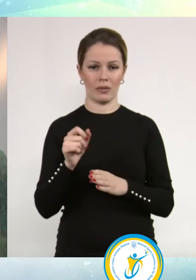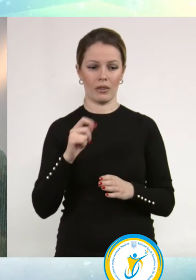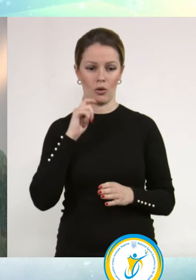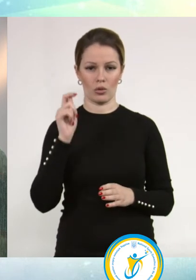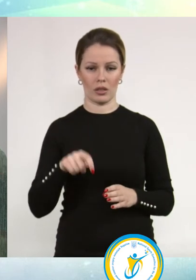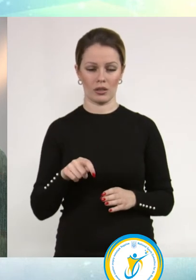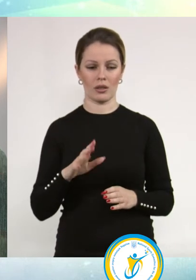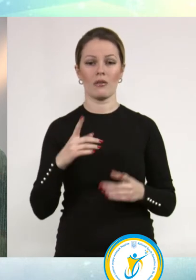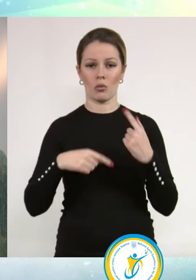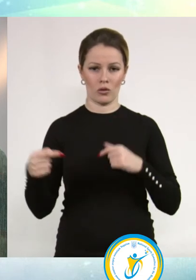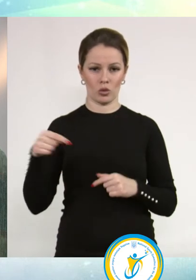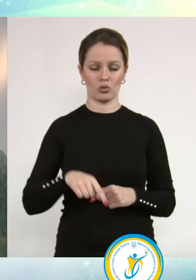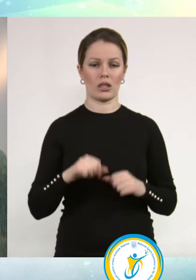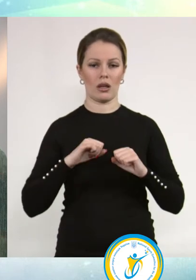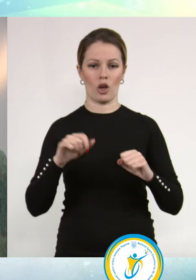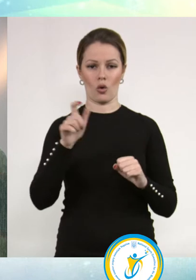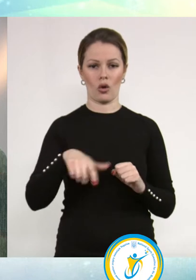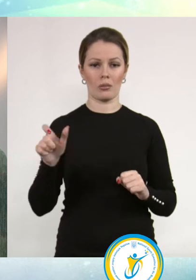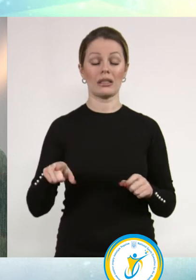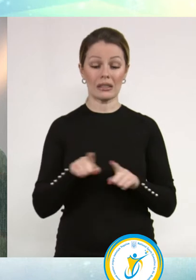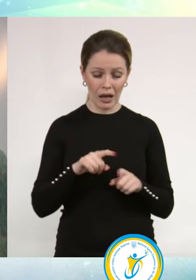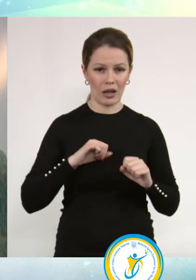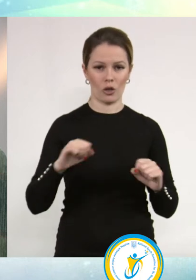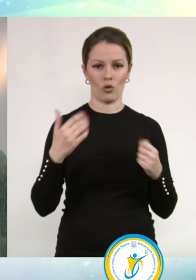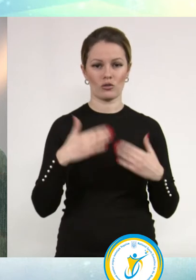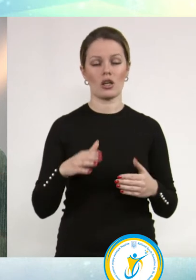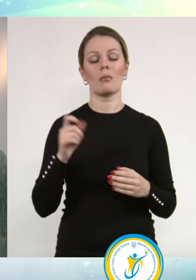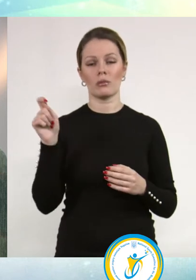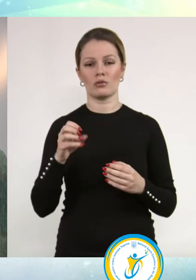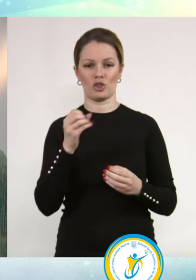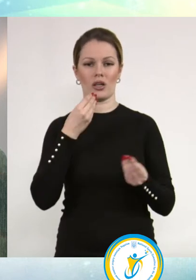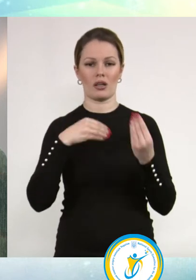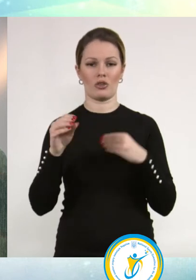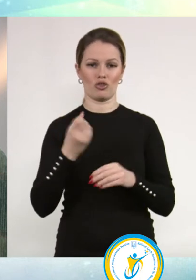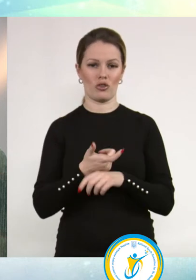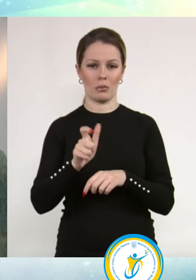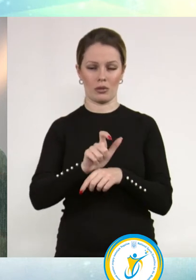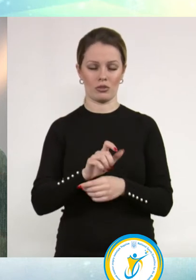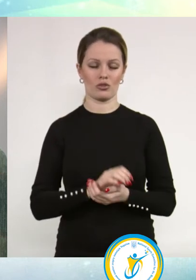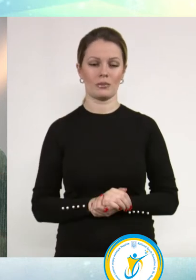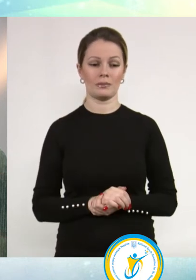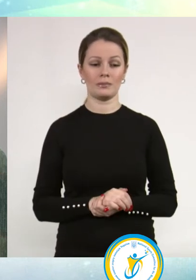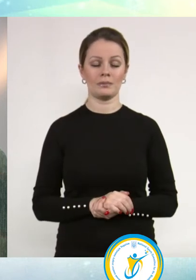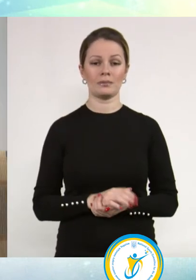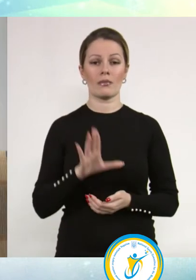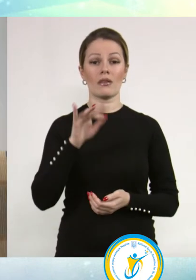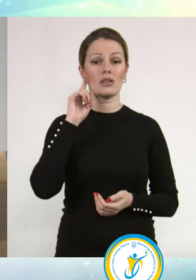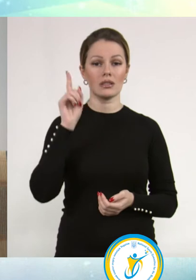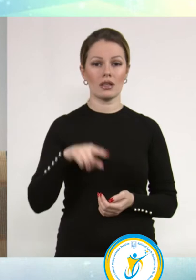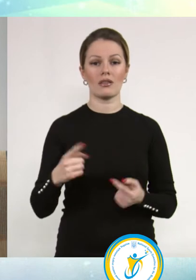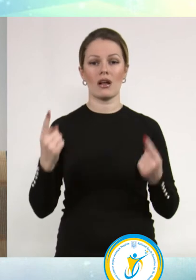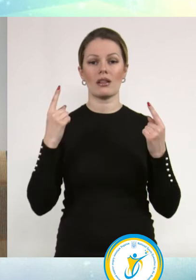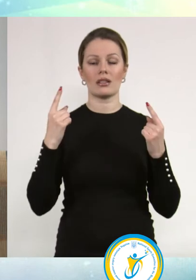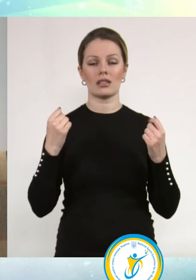Україну героями. Вони і так герої, а приїдуть ще кращими, ще більшими. Ну і ви знаєте, от